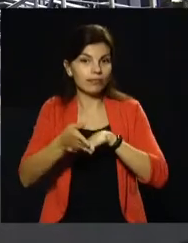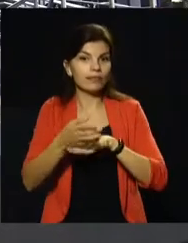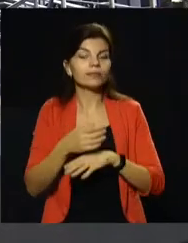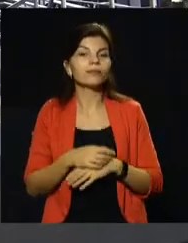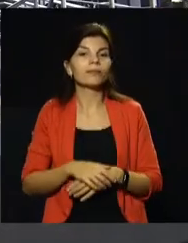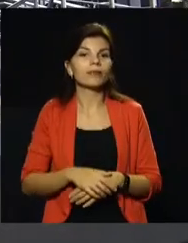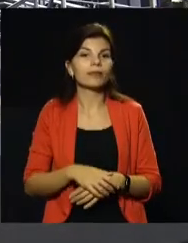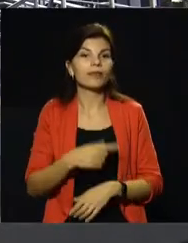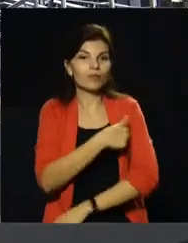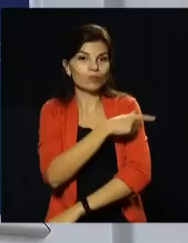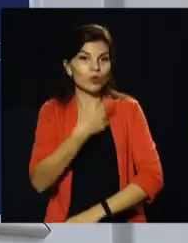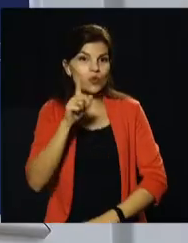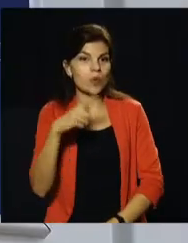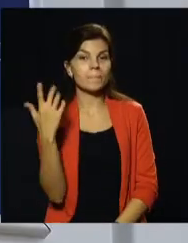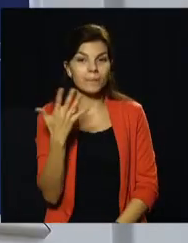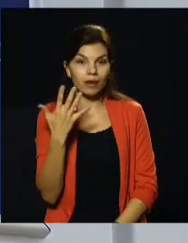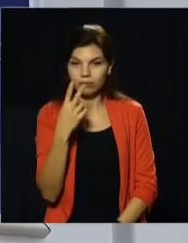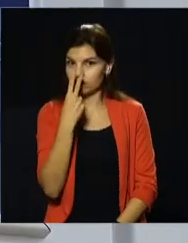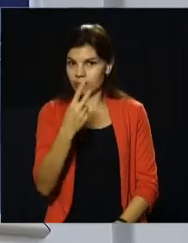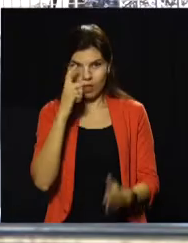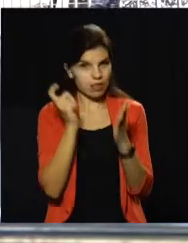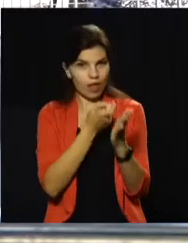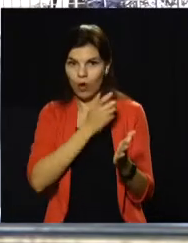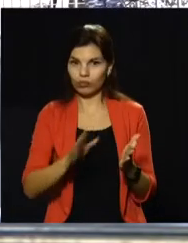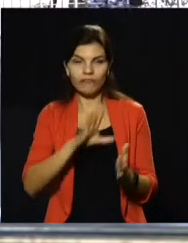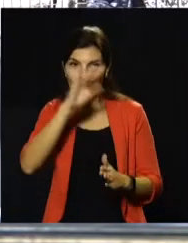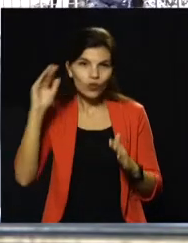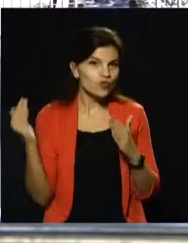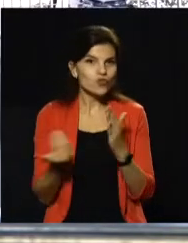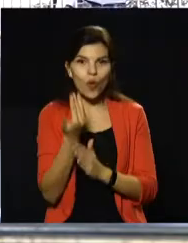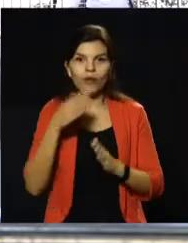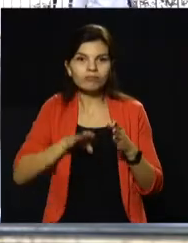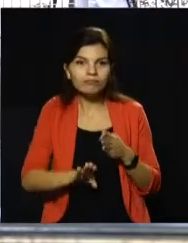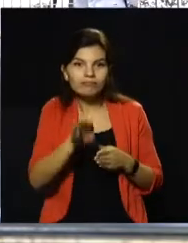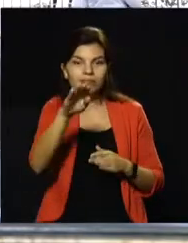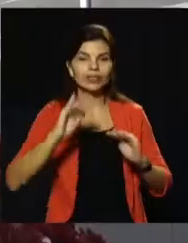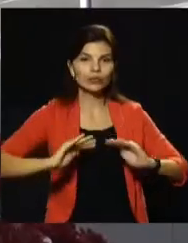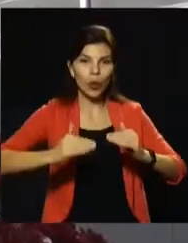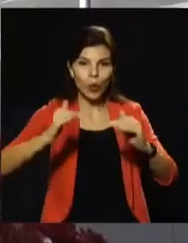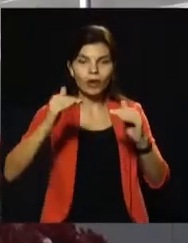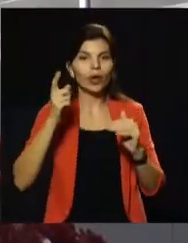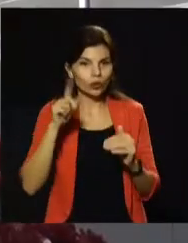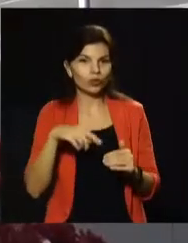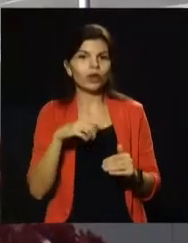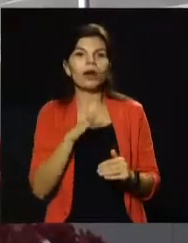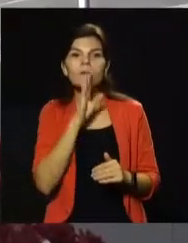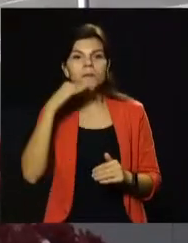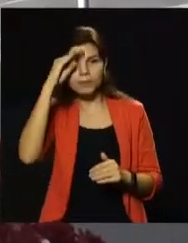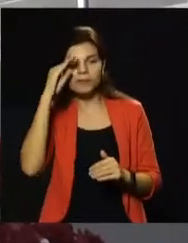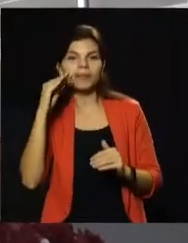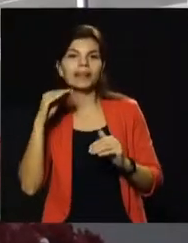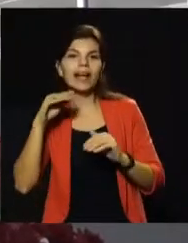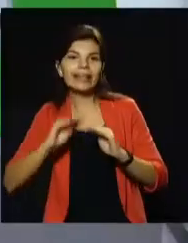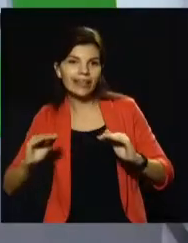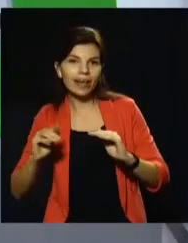Центр медико-санітарної допомоги номер 5 не впізнати. У медзакладі оновили ганок, пандуси та сходи. Не забули й про батьків з малечою. Для